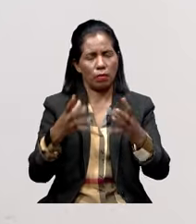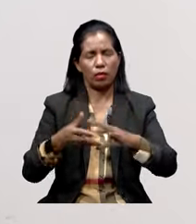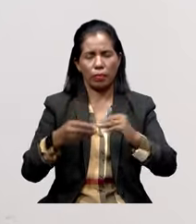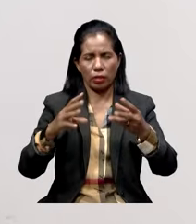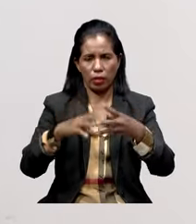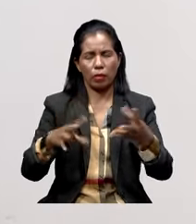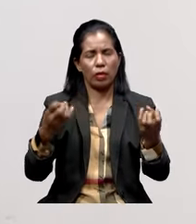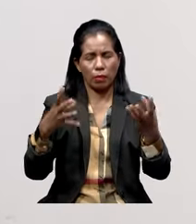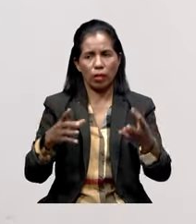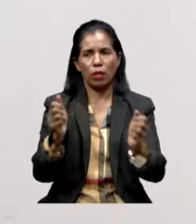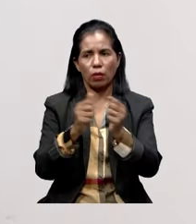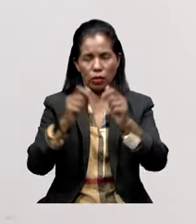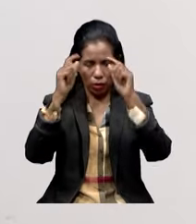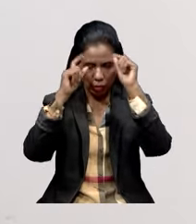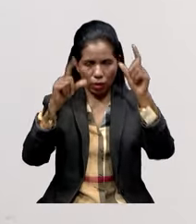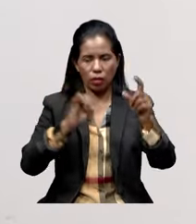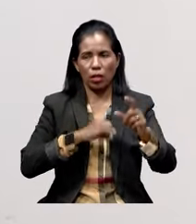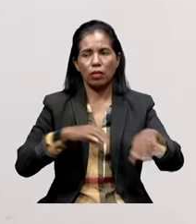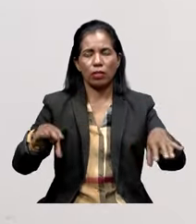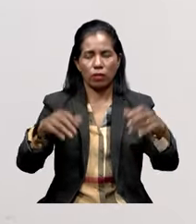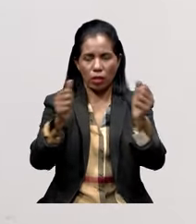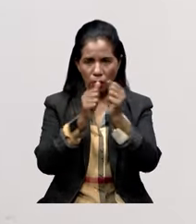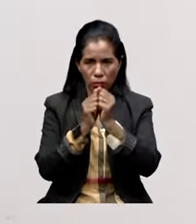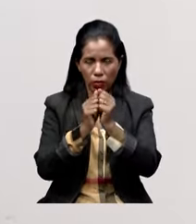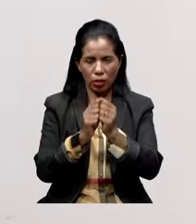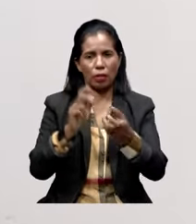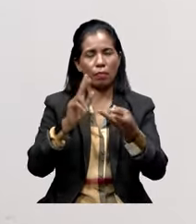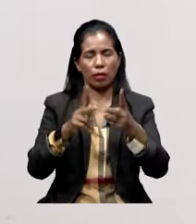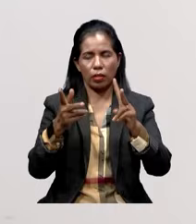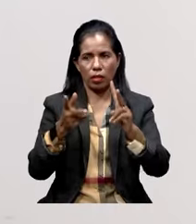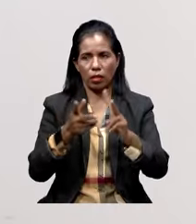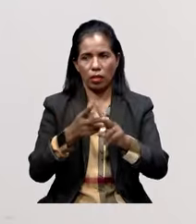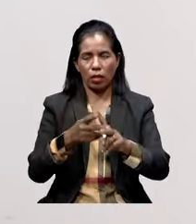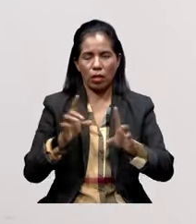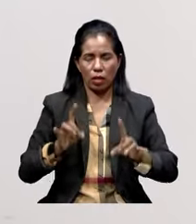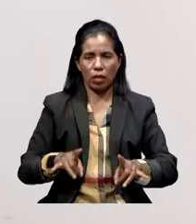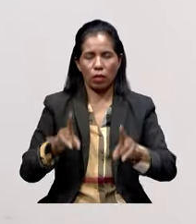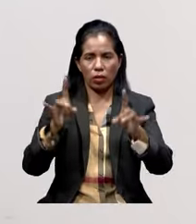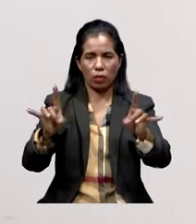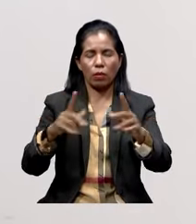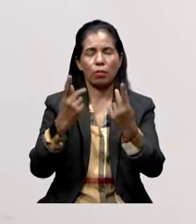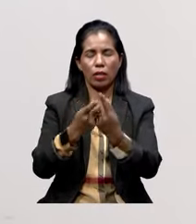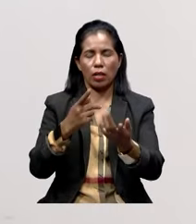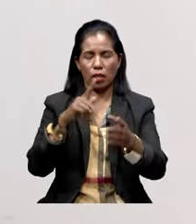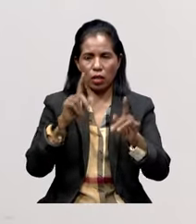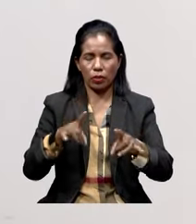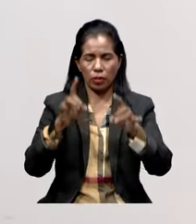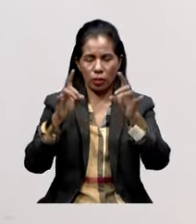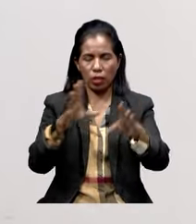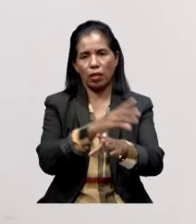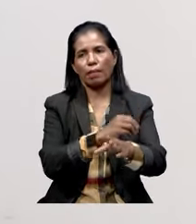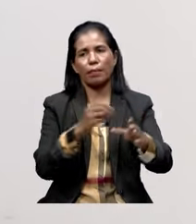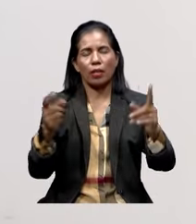So, jadi ini kooperasi dengan perusahaan Australia dan pemerintah dan